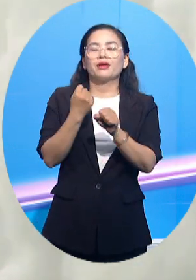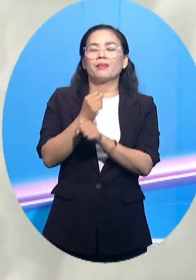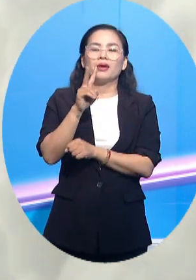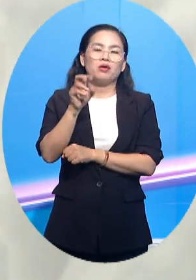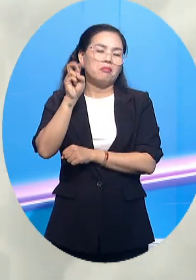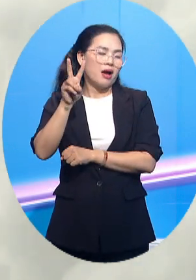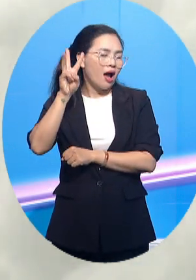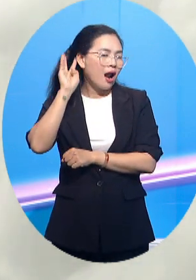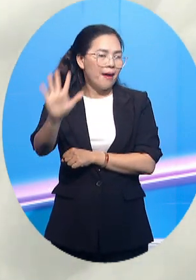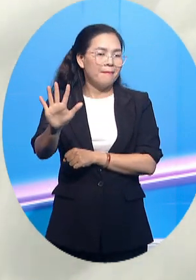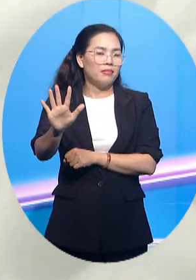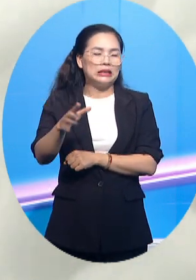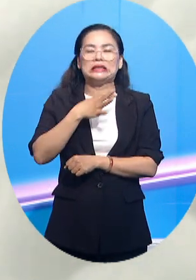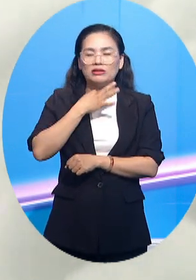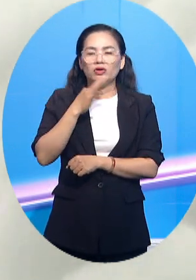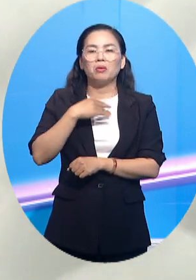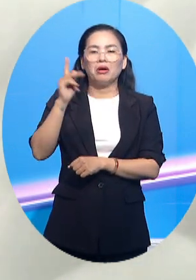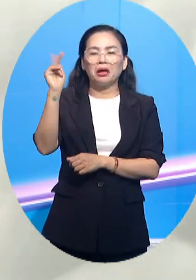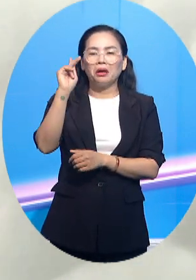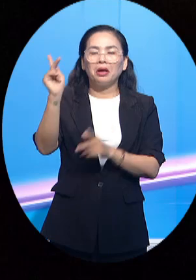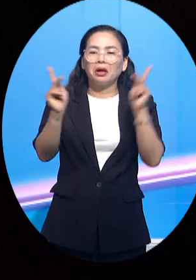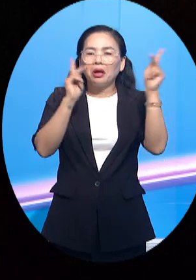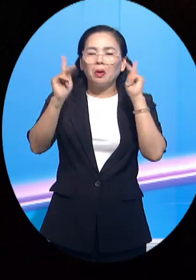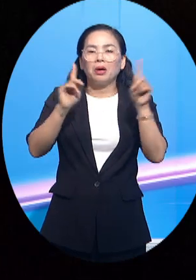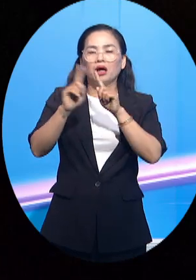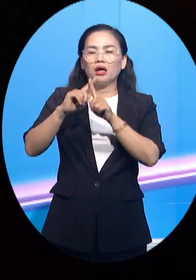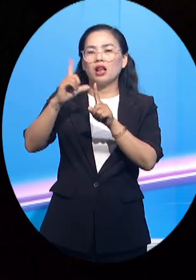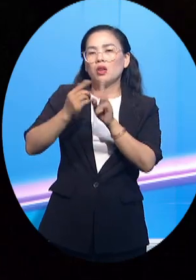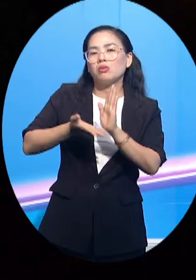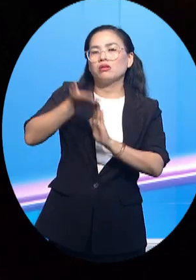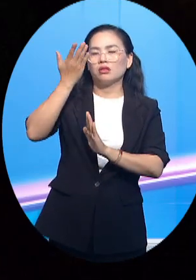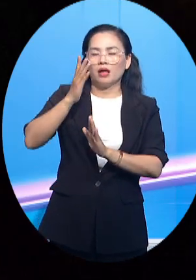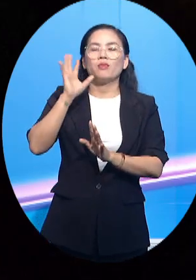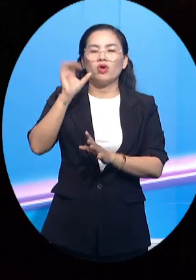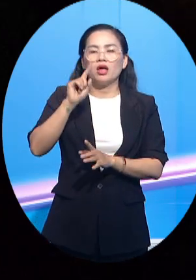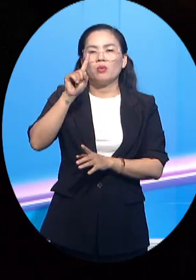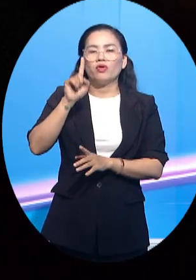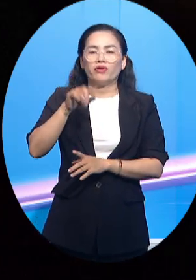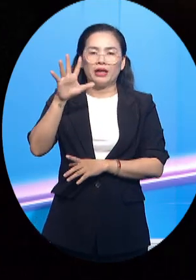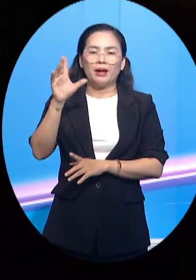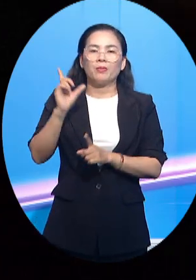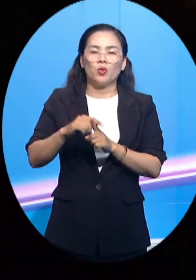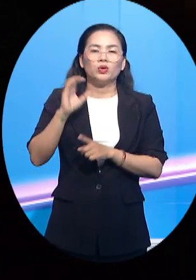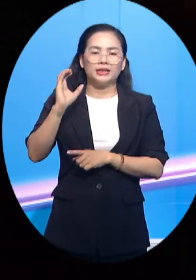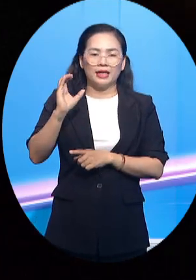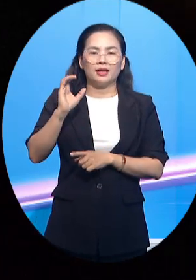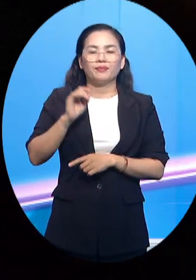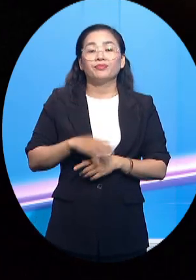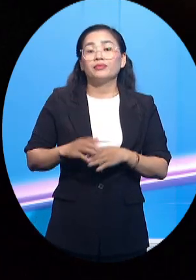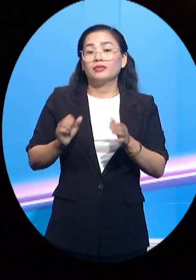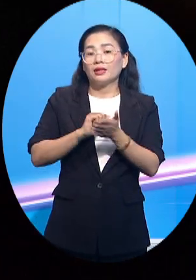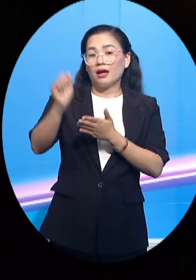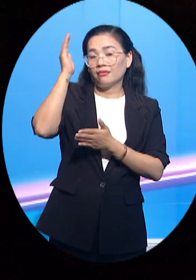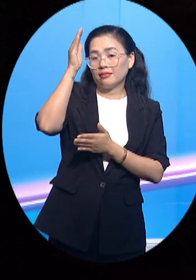2035 thì mới có hy vọng kiềm chế nhiệt độ toàn cầu không nóng lên quá 1,5 đ c vào tháng tới